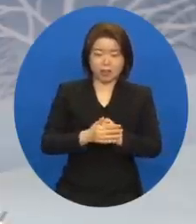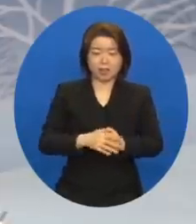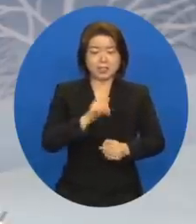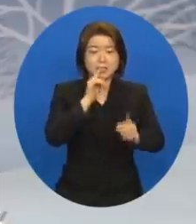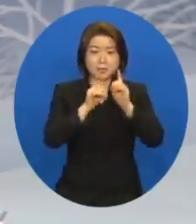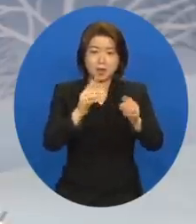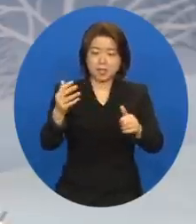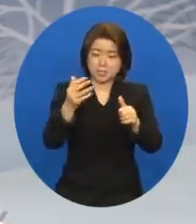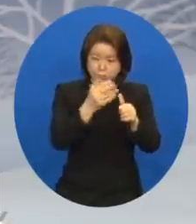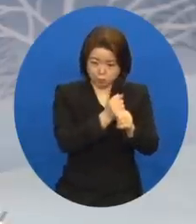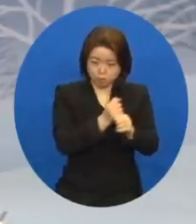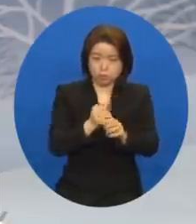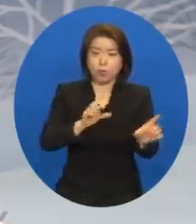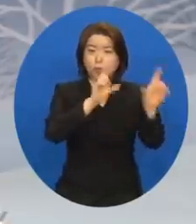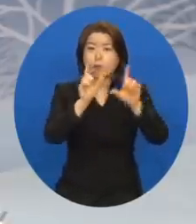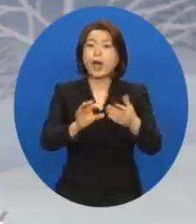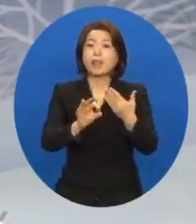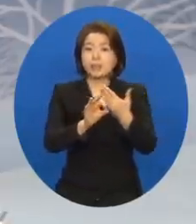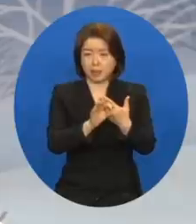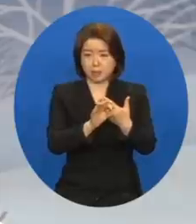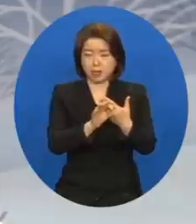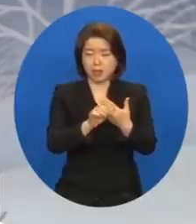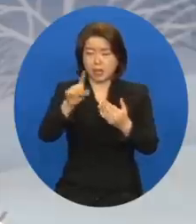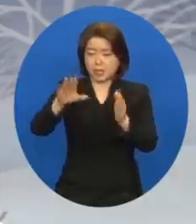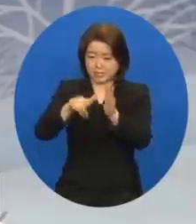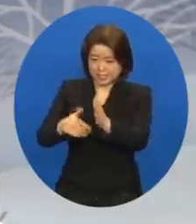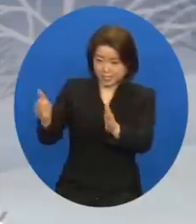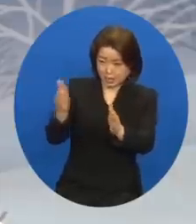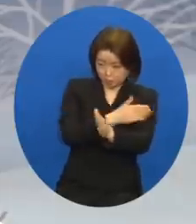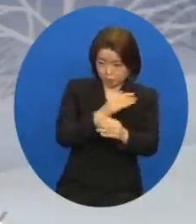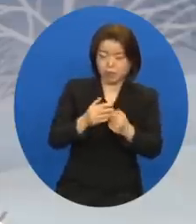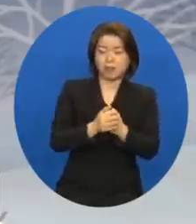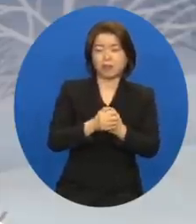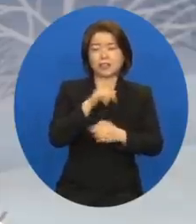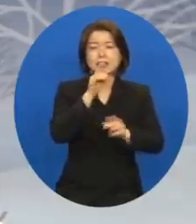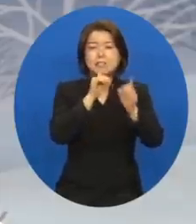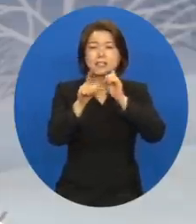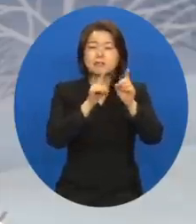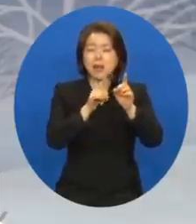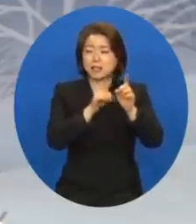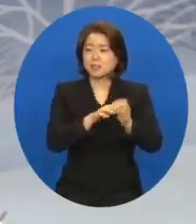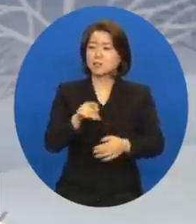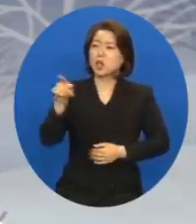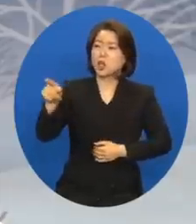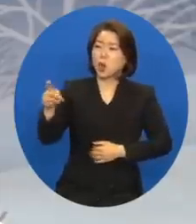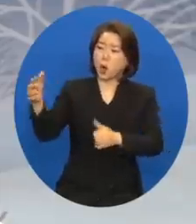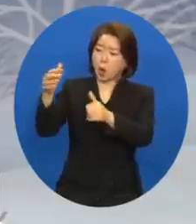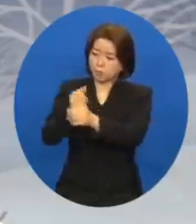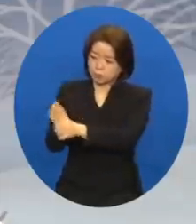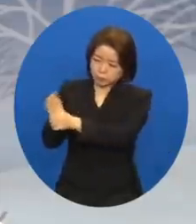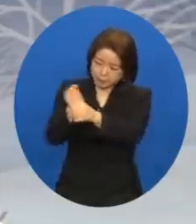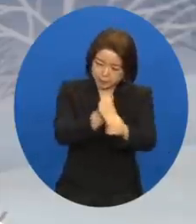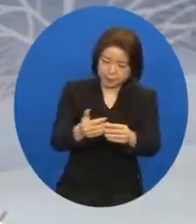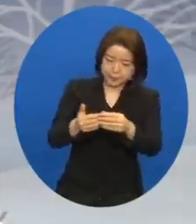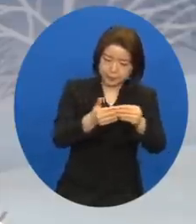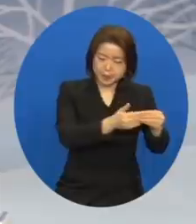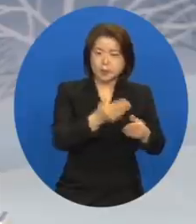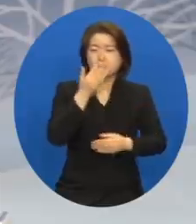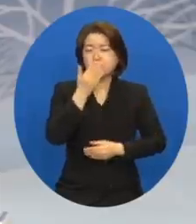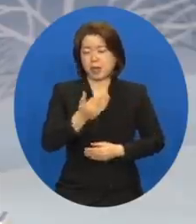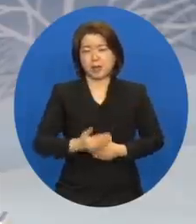말씀을 붙들고 산다면 그때부터 이 말씀이 자네를 붙들어 인도할 것이라네.